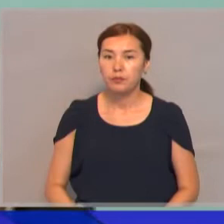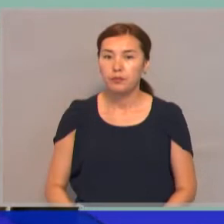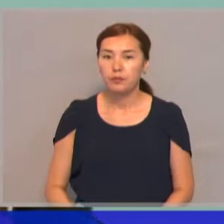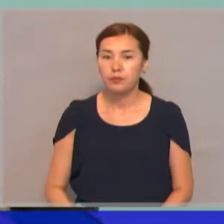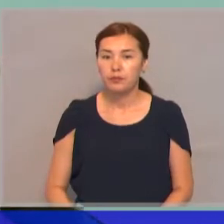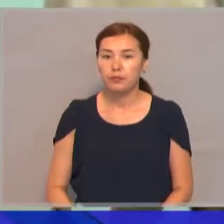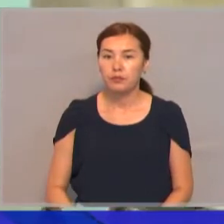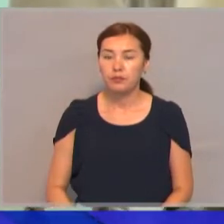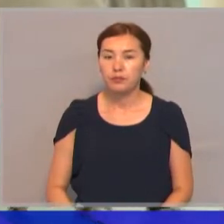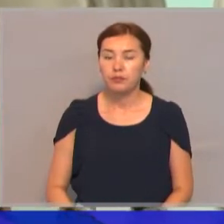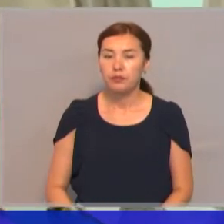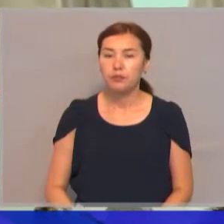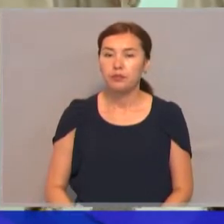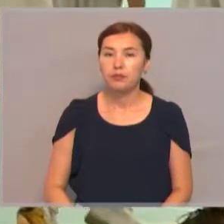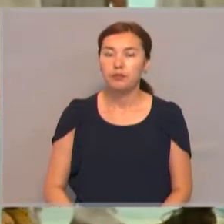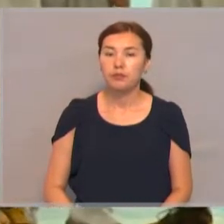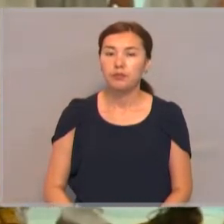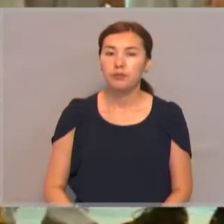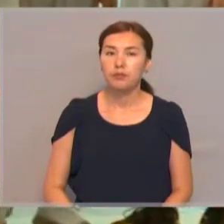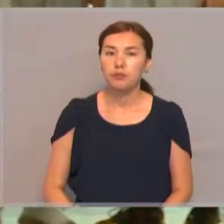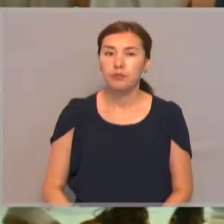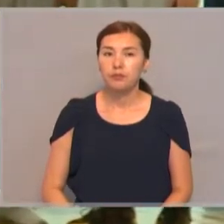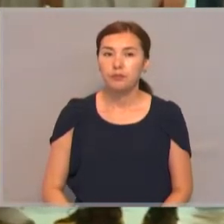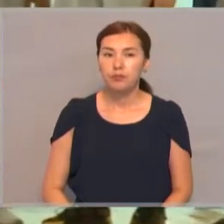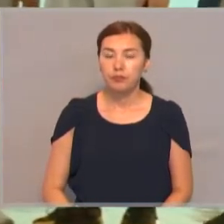деп жоспарлануда. Дидар Өмірзақова, Абай Құралбаев, Гүлмаржан Молдадос, жаңалықтар.